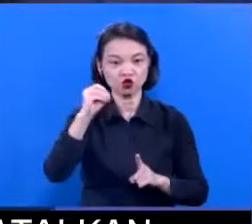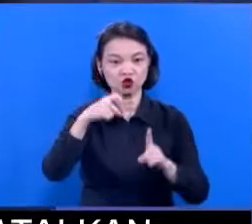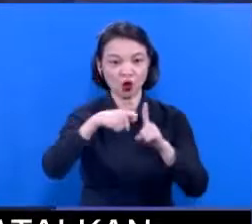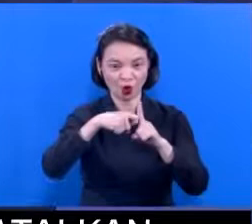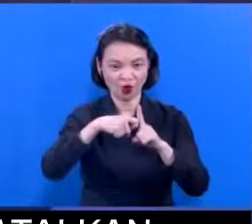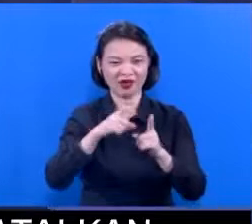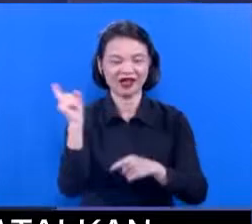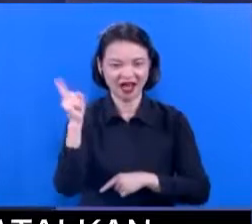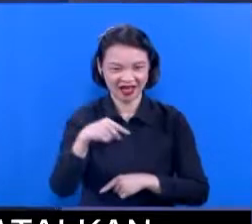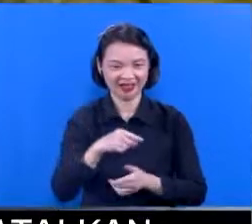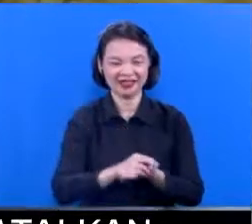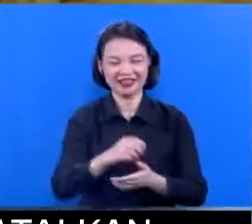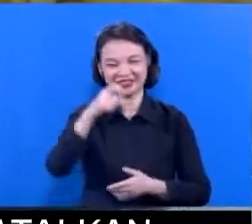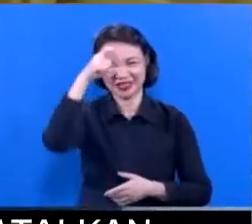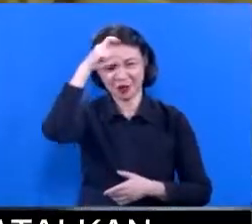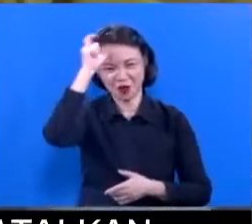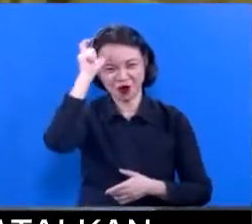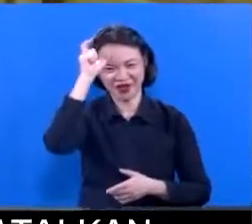koclok.